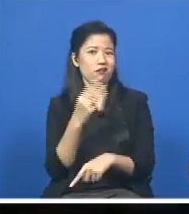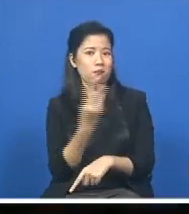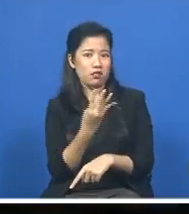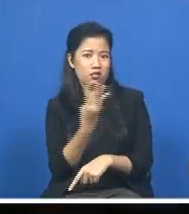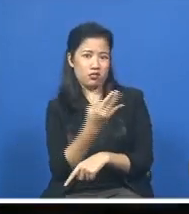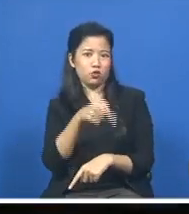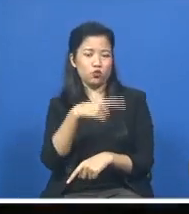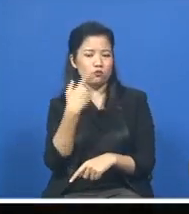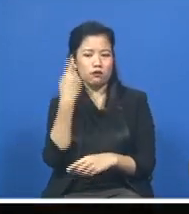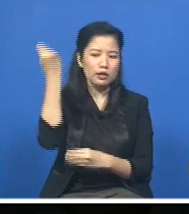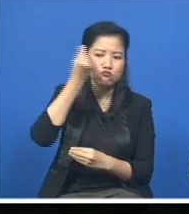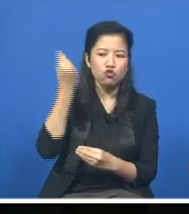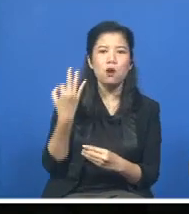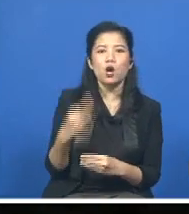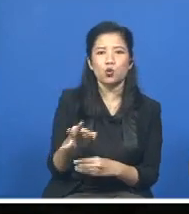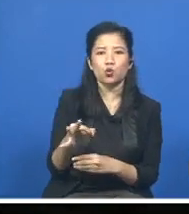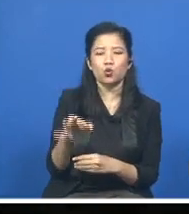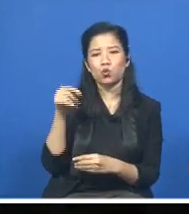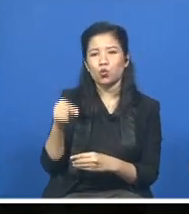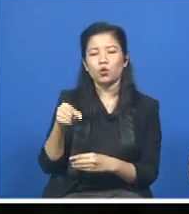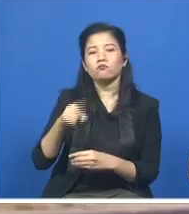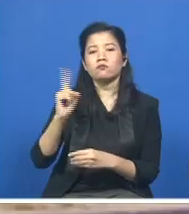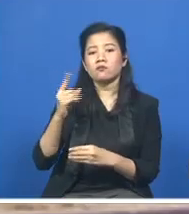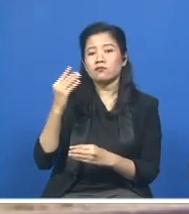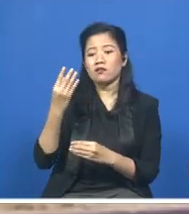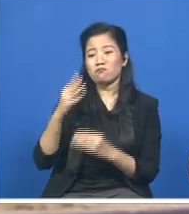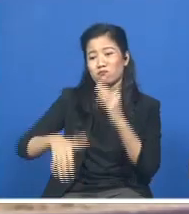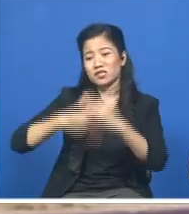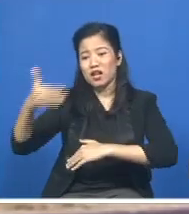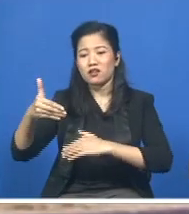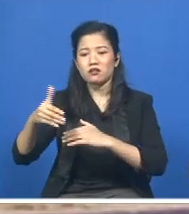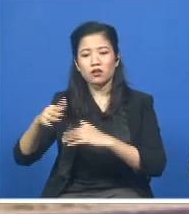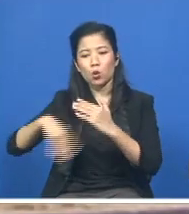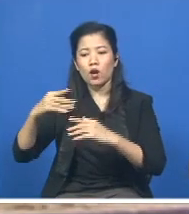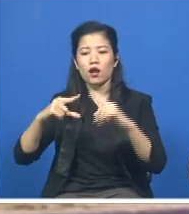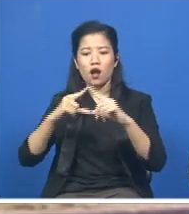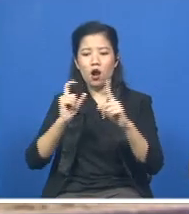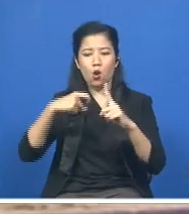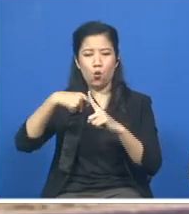Pasca penemuan kasus baru ini, perjalanan keluar kawasan Auckland ditutup.